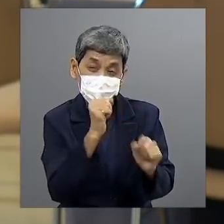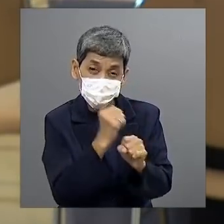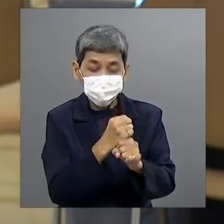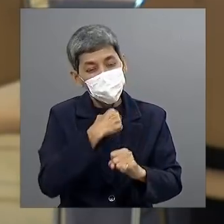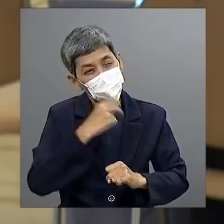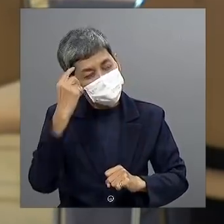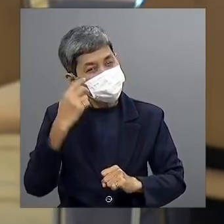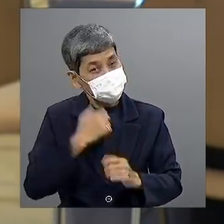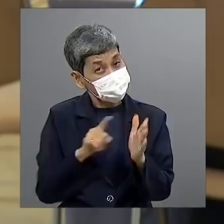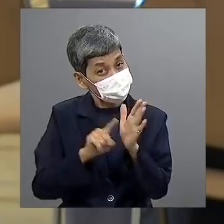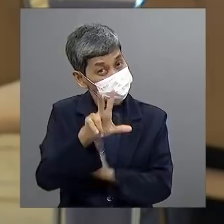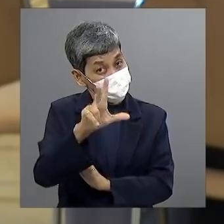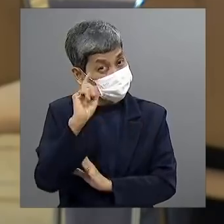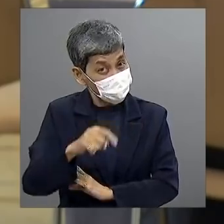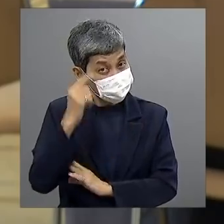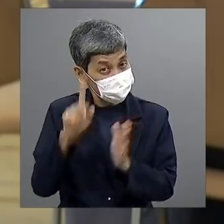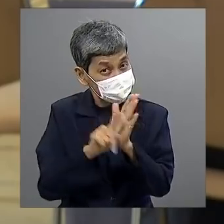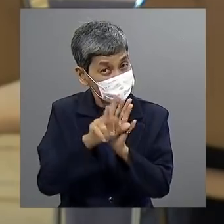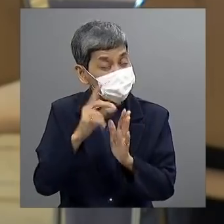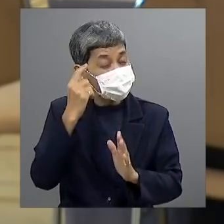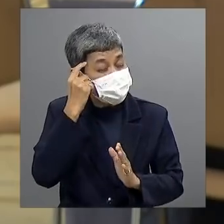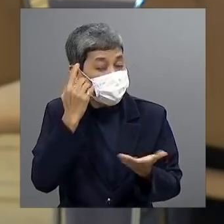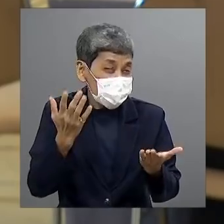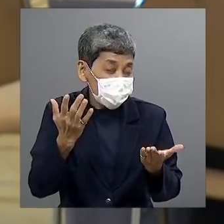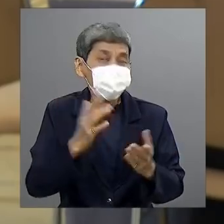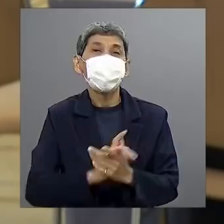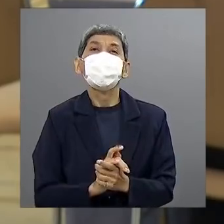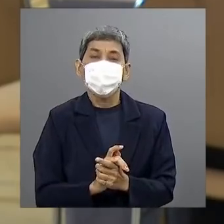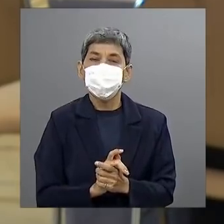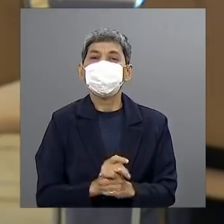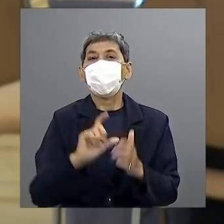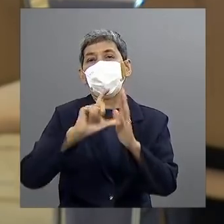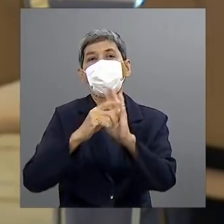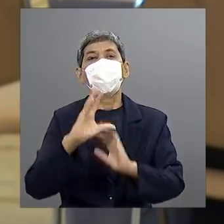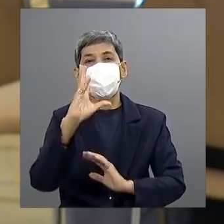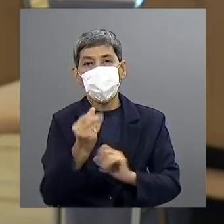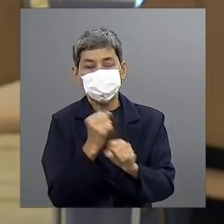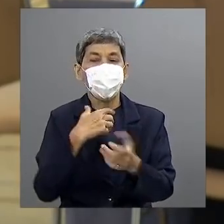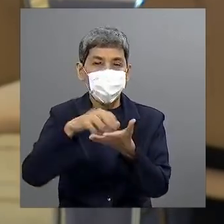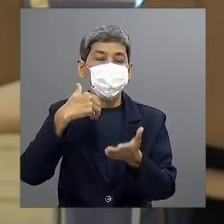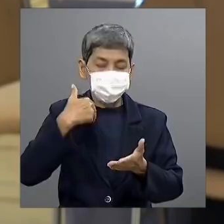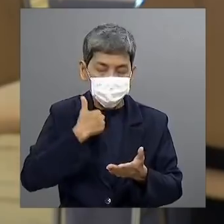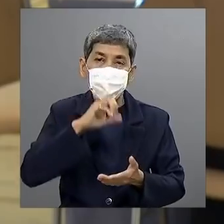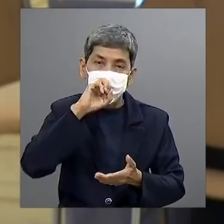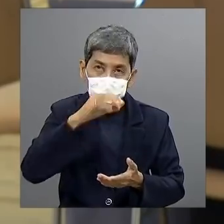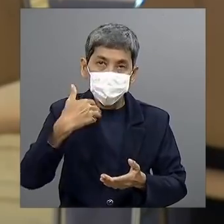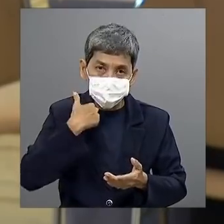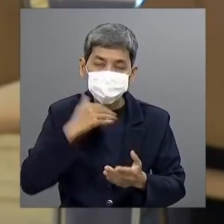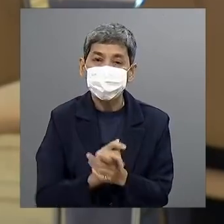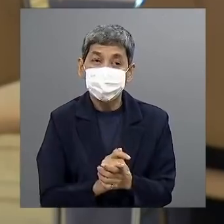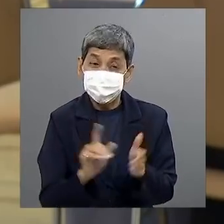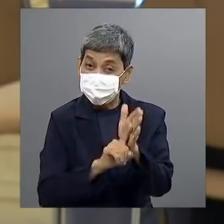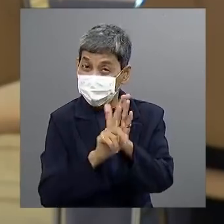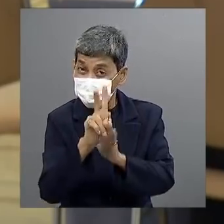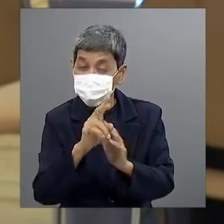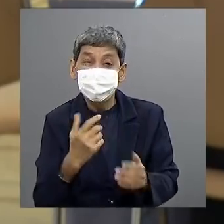สเตอร์ให้กับเด็กอายุระหว่าง 10 ถึง 18 ปีหรือไม่ทางเลขาราชวิทยาลัยจุฬาภรณ์ก็ย้ำค่ะคุณพรดีคุณจิรชาตาวค่ะว่าการกระตุ้น